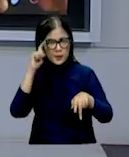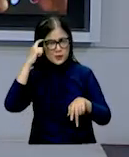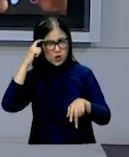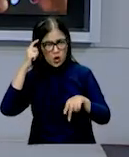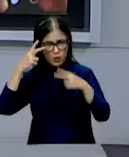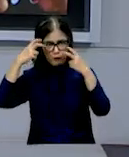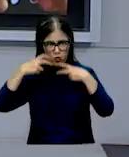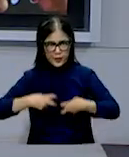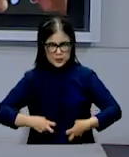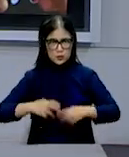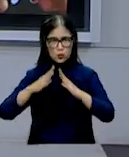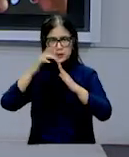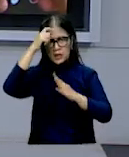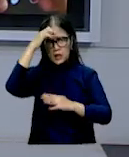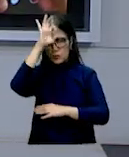Sakit Polri Kramat Jati.